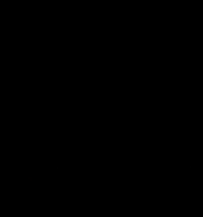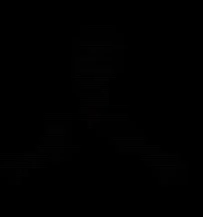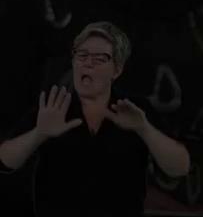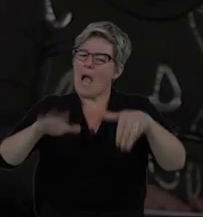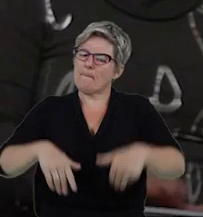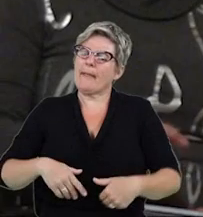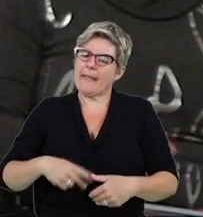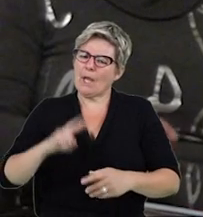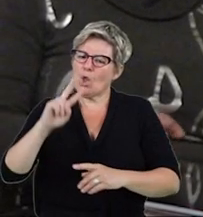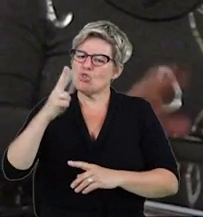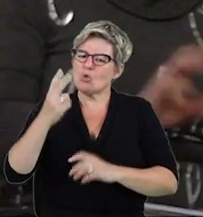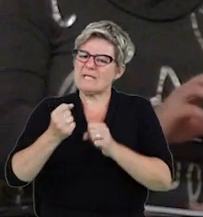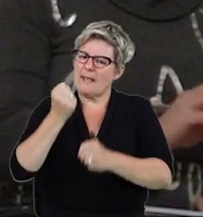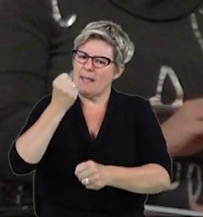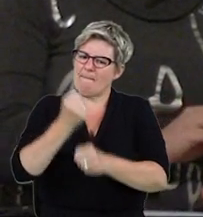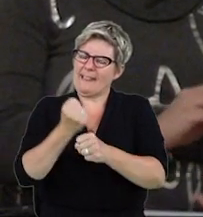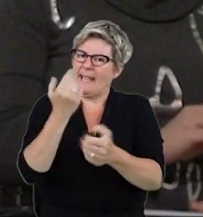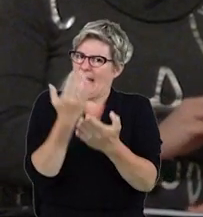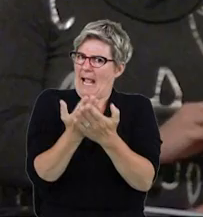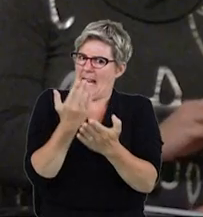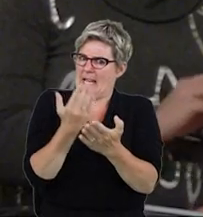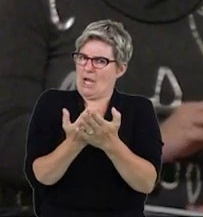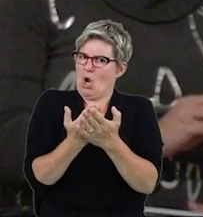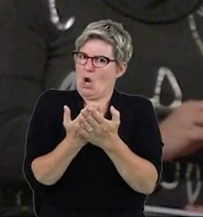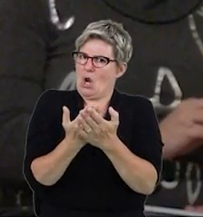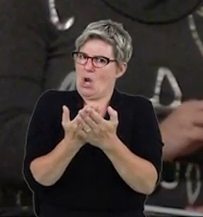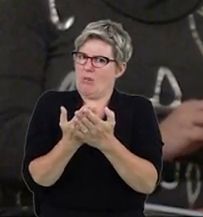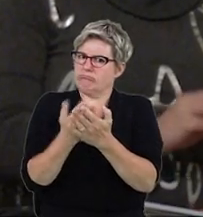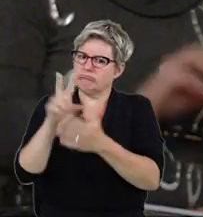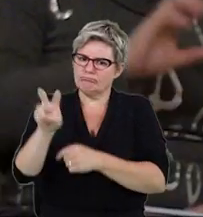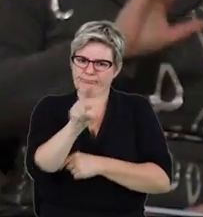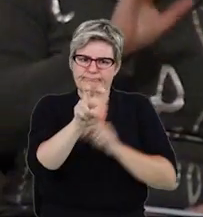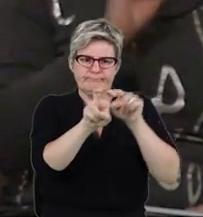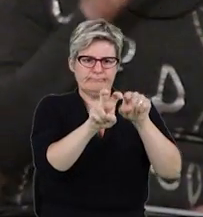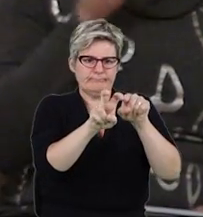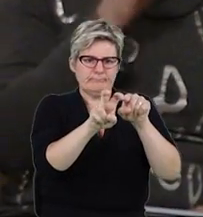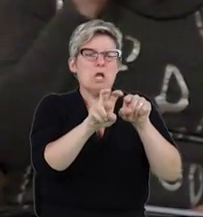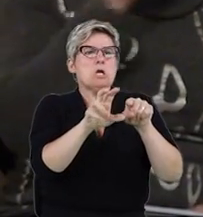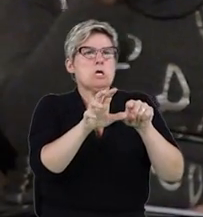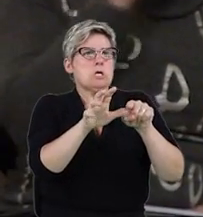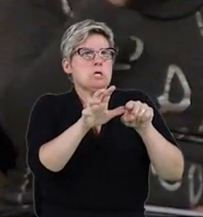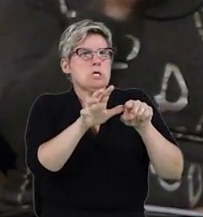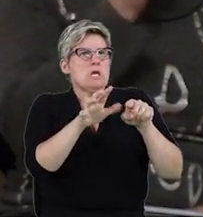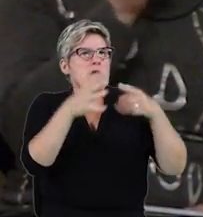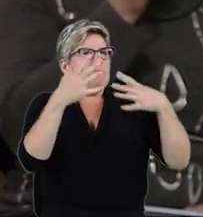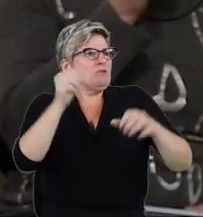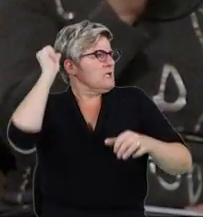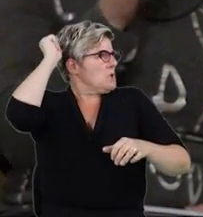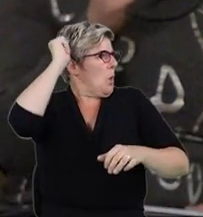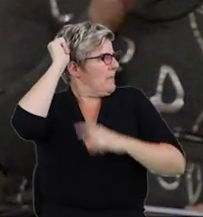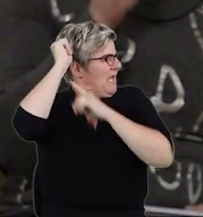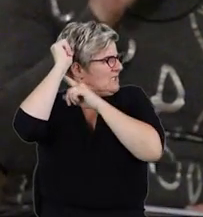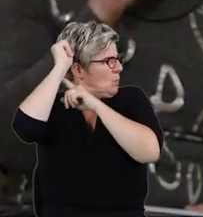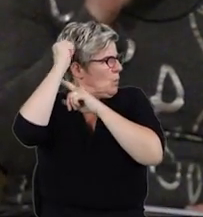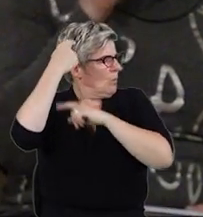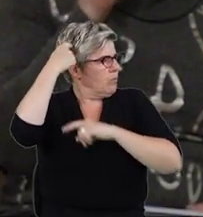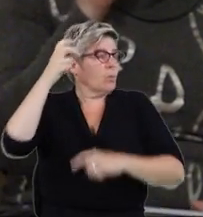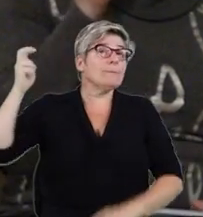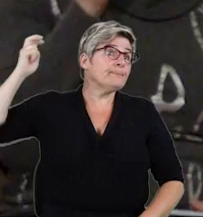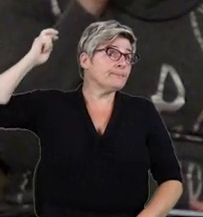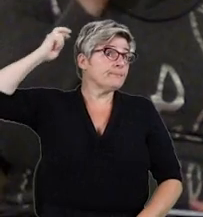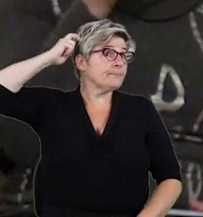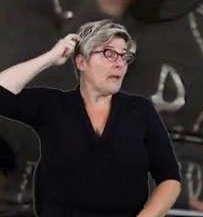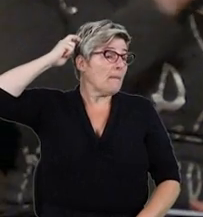Puis après ça, en 2e année, quand elle est arrivée en 2e année, c'est là qu'on a vraiment fait le restant de l'opération. Là,